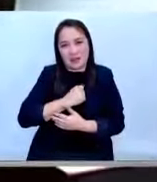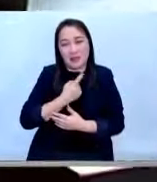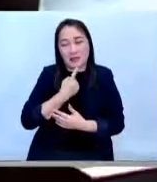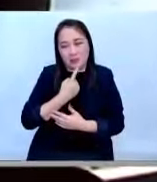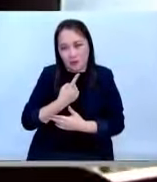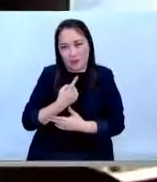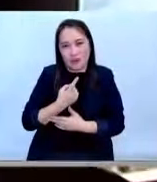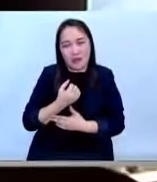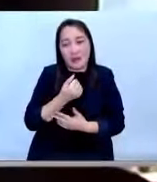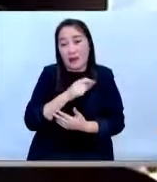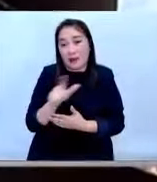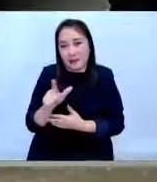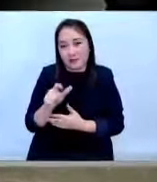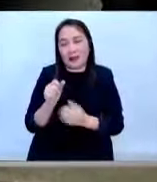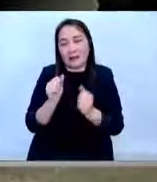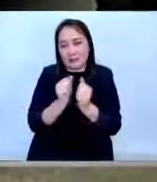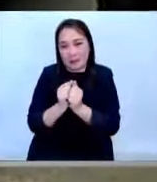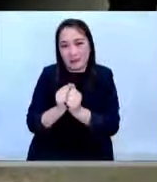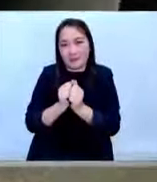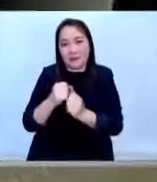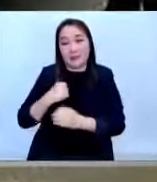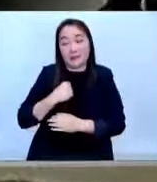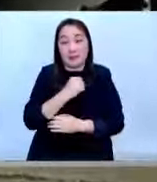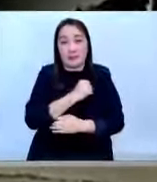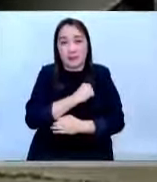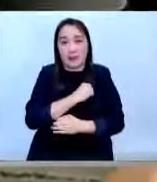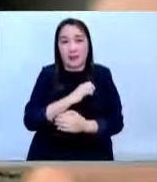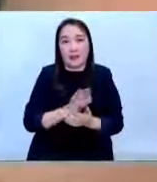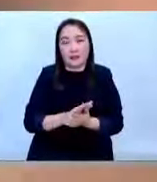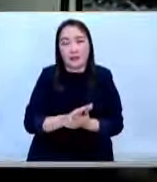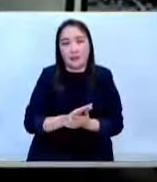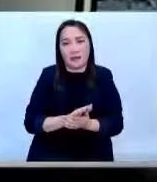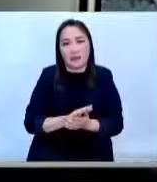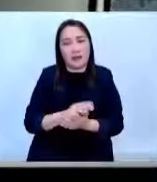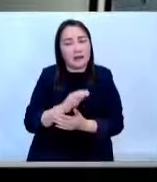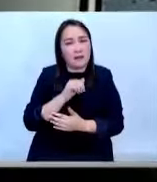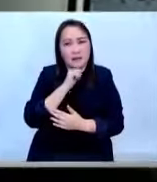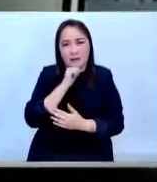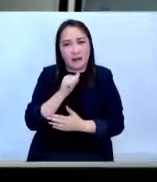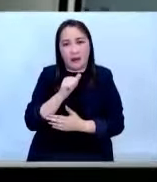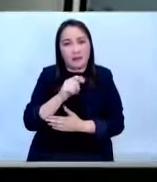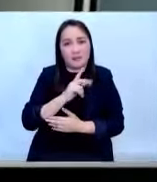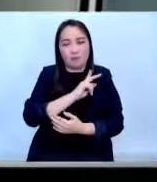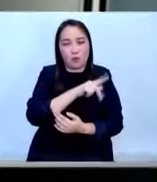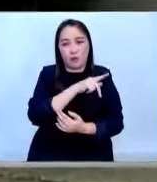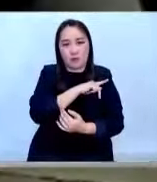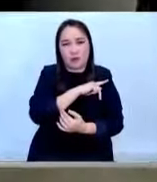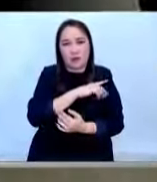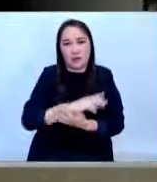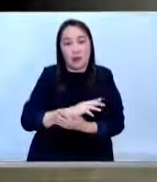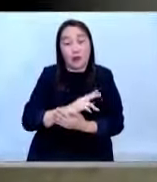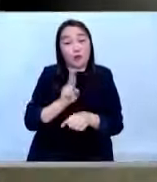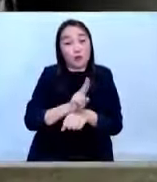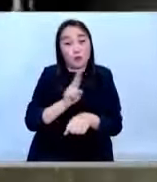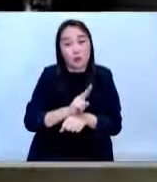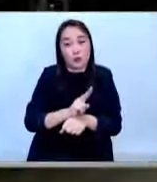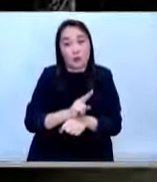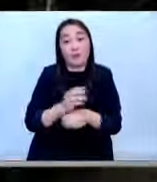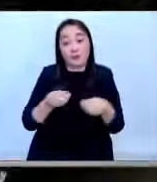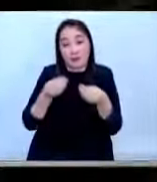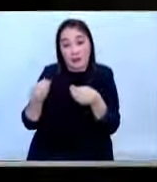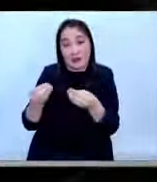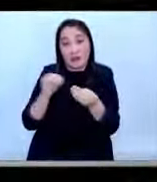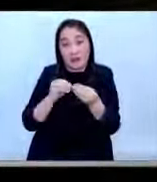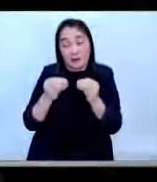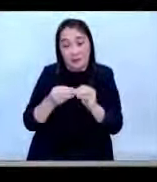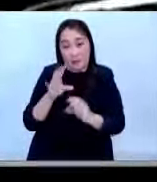mga kasamahan niya sa Senado. Paglilinaw niya, hindi rin niya personal na ginagamit ang inisyong plaka sa kanya, kaya nagpasa